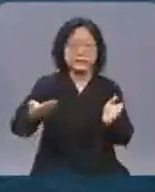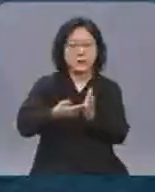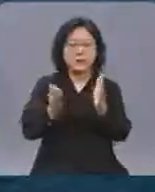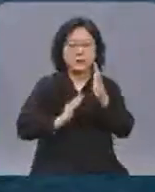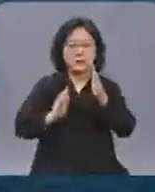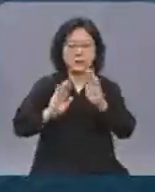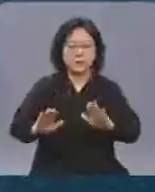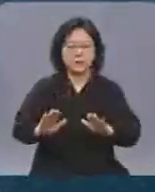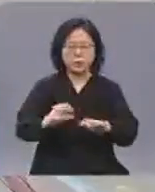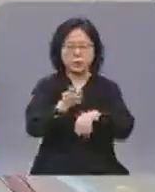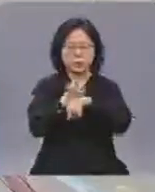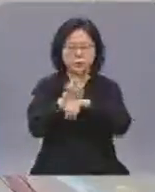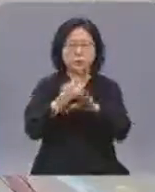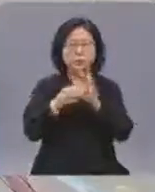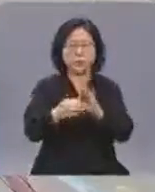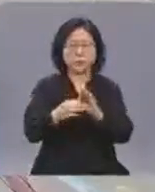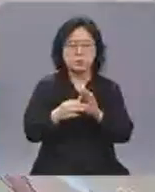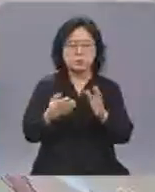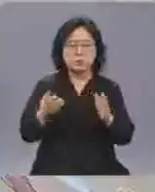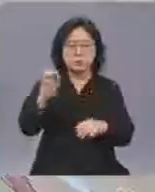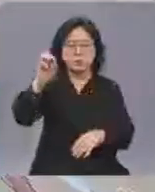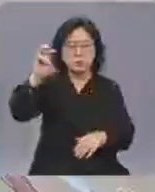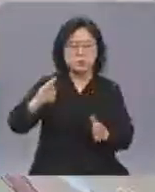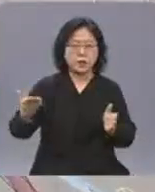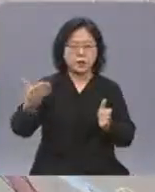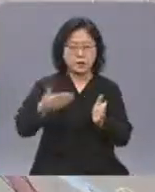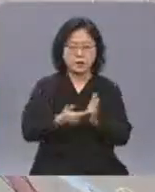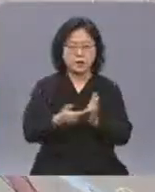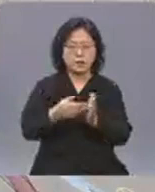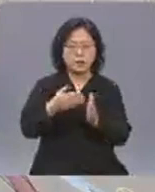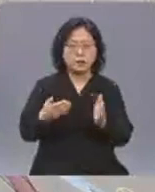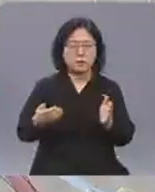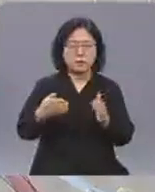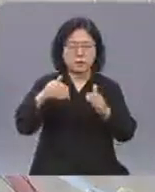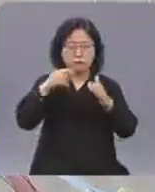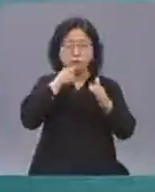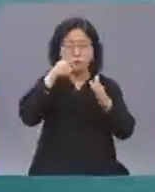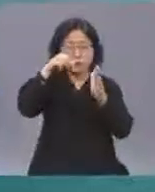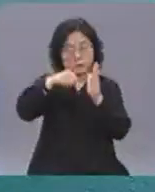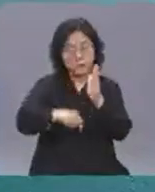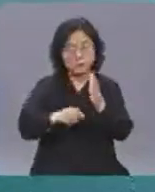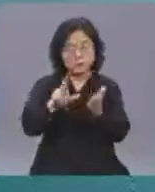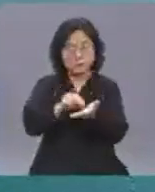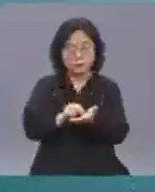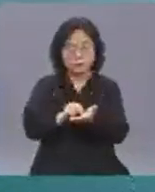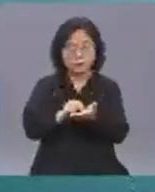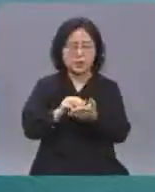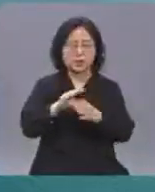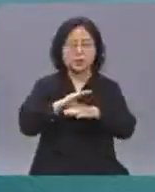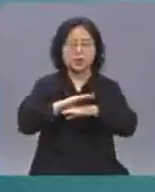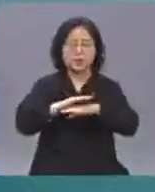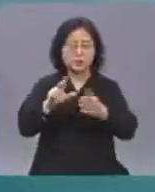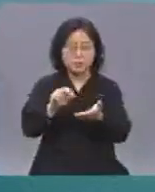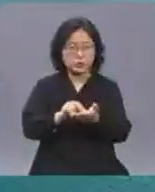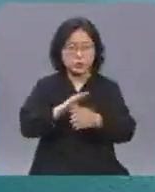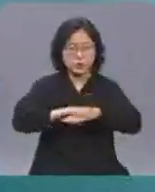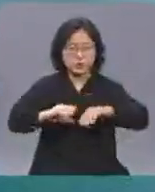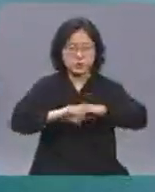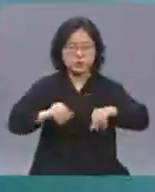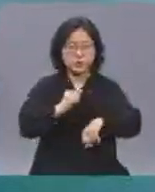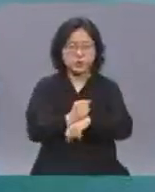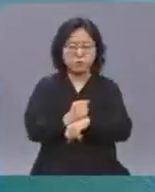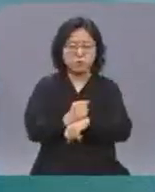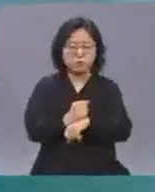항만공사는 이번 용역을 통해 광양항에 항로와 정박지 수심 등의 문제점을 파악해 개선안을 마련하고 아직